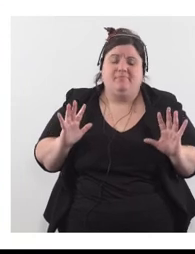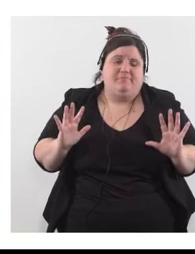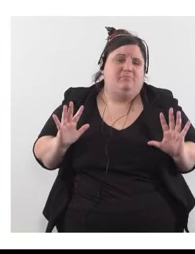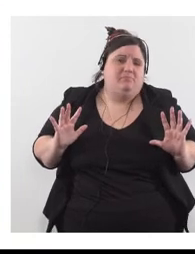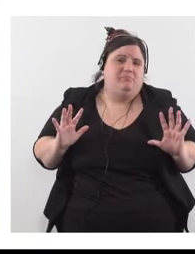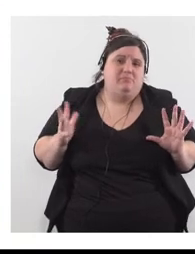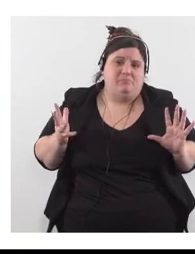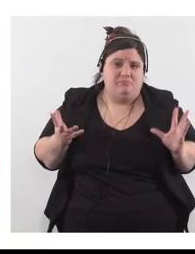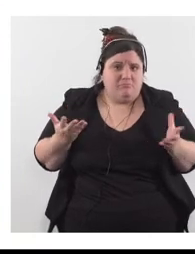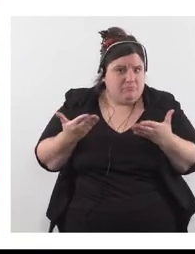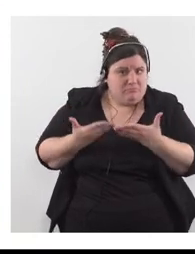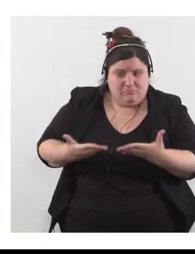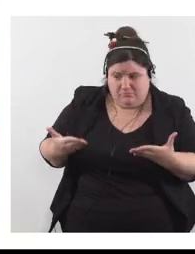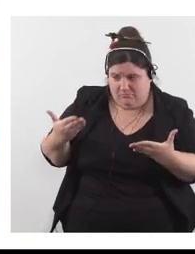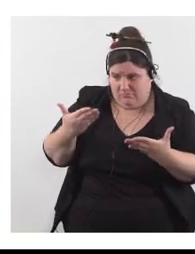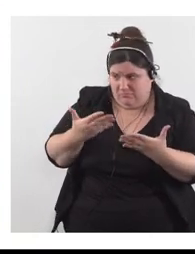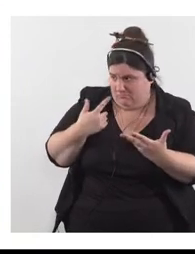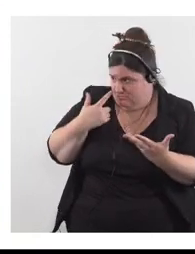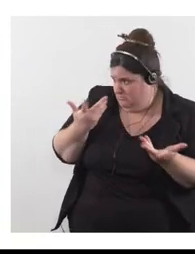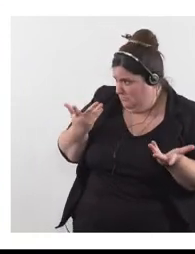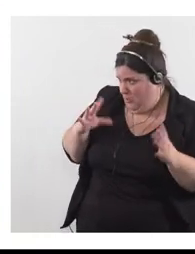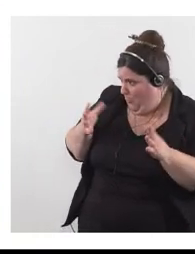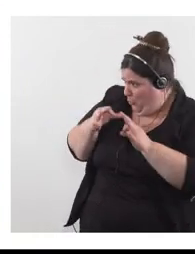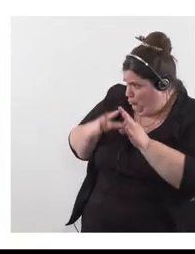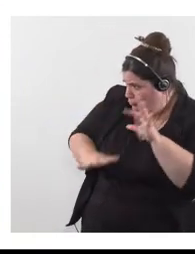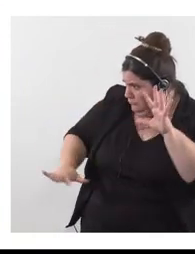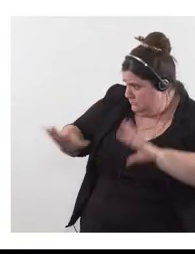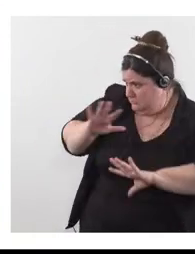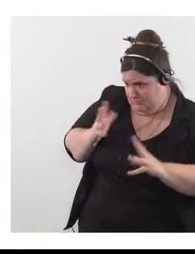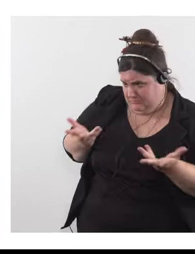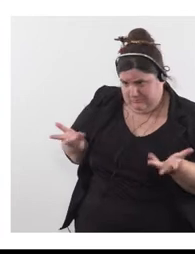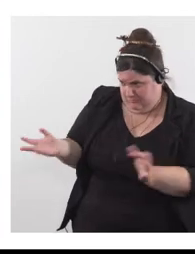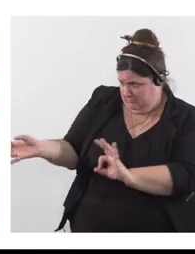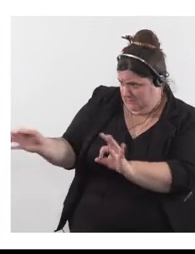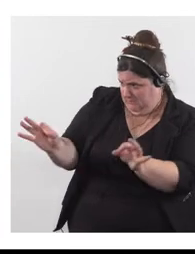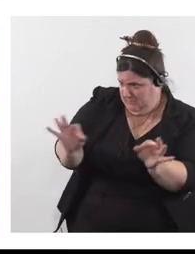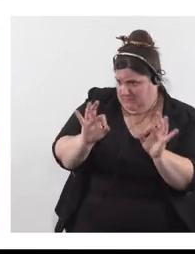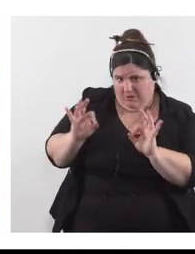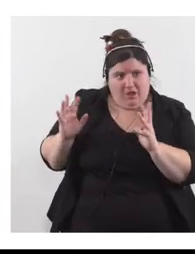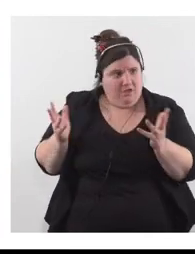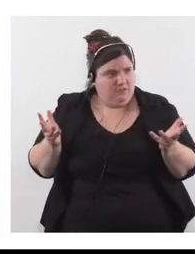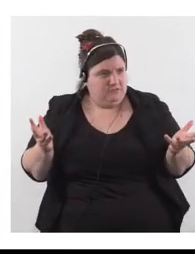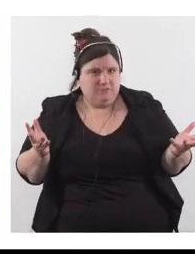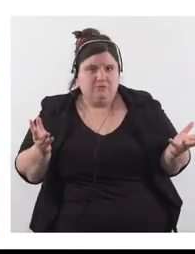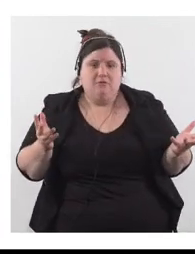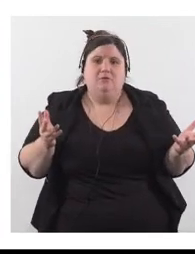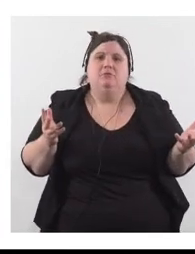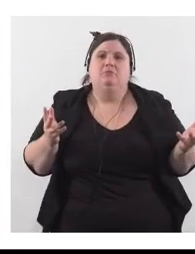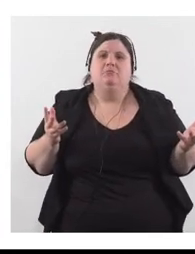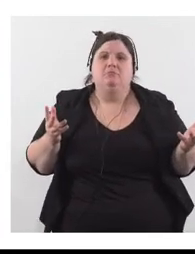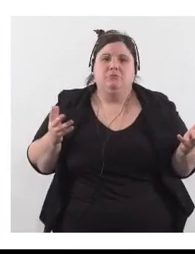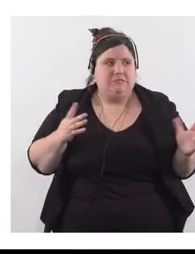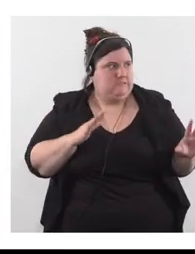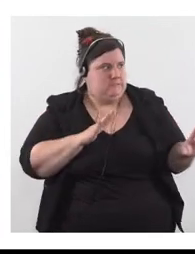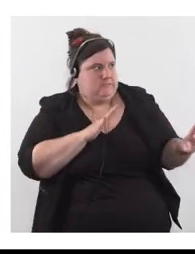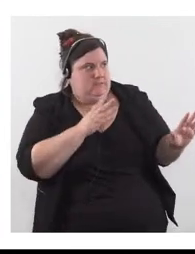Malheureusement, personne ne pouvait m'aider dans cette discrimination à cause de la crainte d'avoir un impact